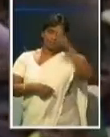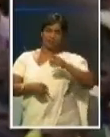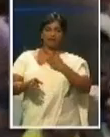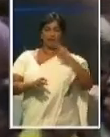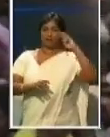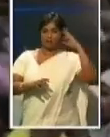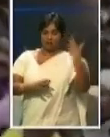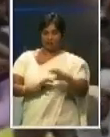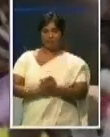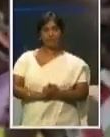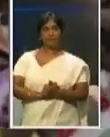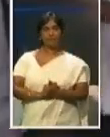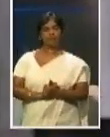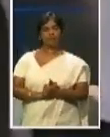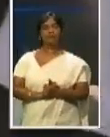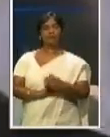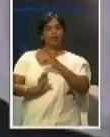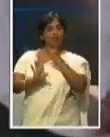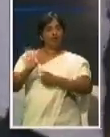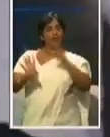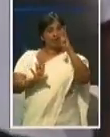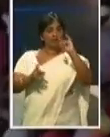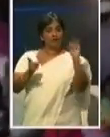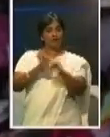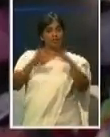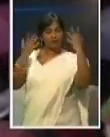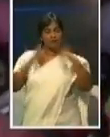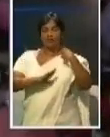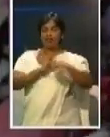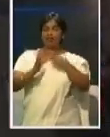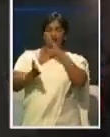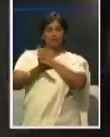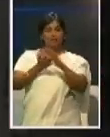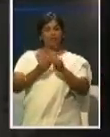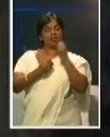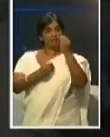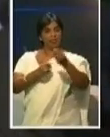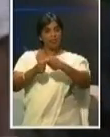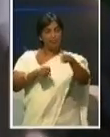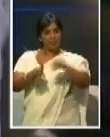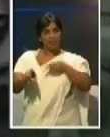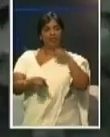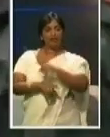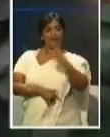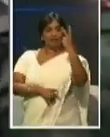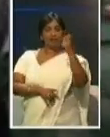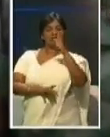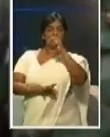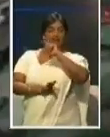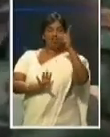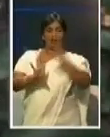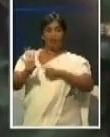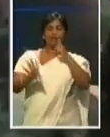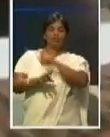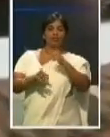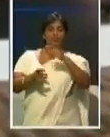මැතිතුමා දිරුම් දෙනු ලැබුවා. තිස් අවුරුදු යුද්ධය නිමා කරමින් මව්බිමට සාමිය උදා කිරීමට නායකත්වය දුන් එතුමා 2010 වසරේ පැවති